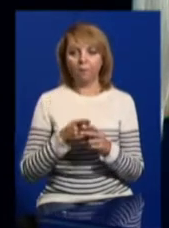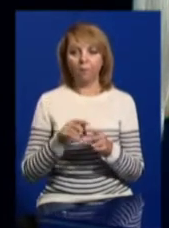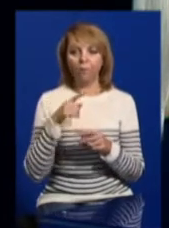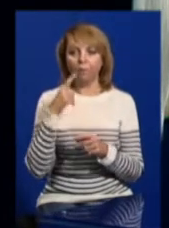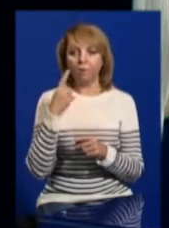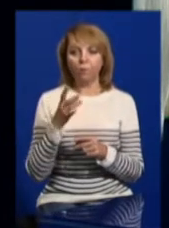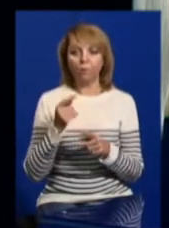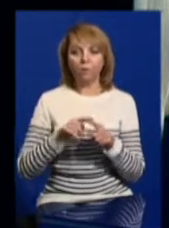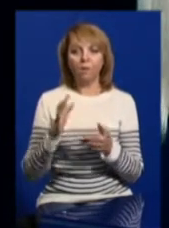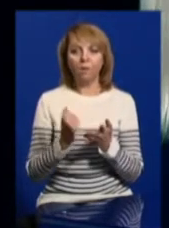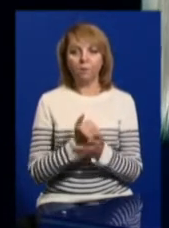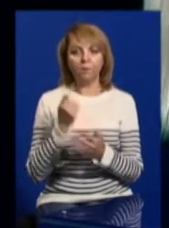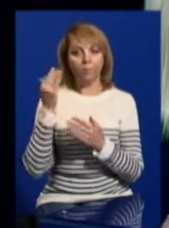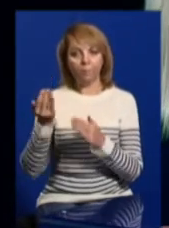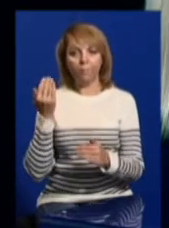ті знайдені у